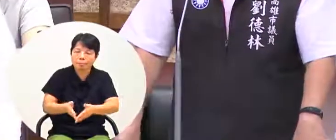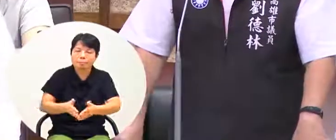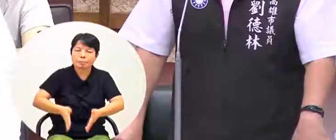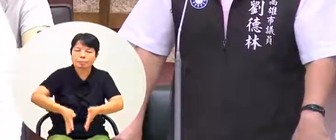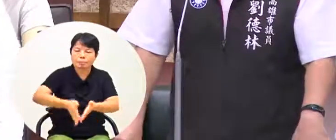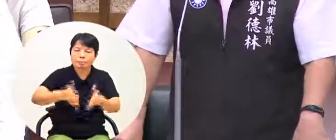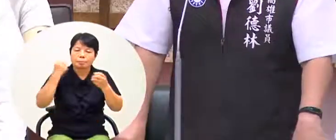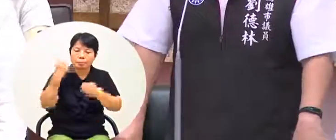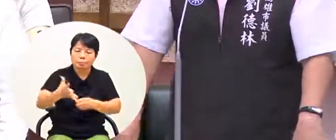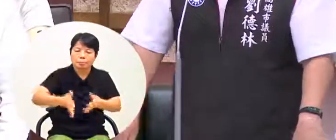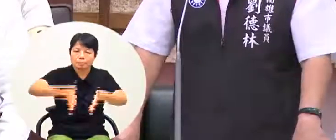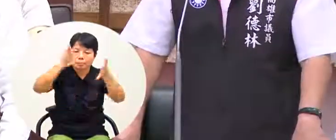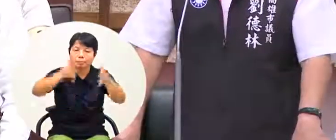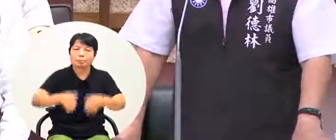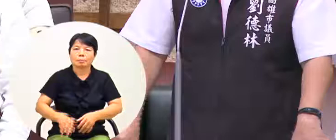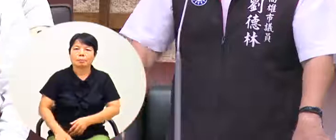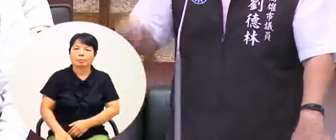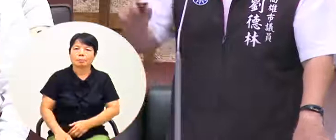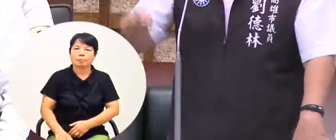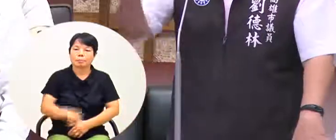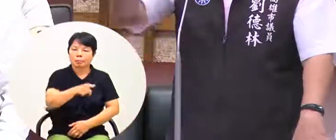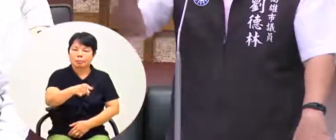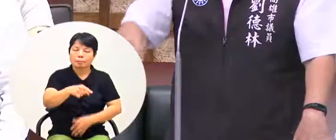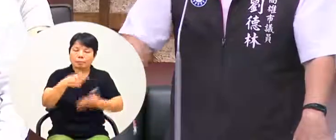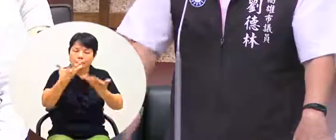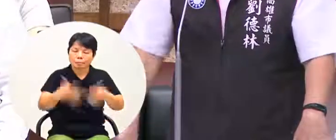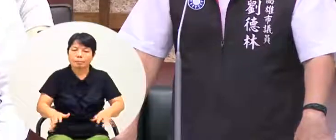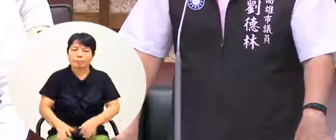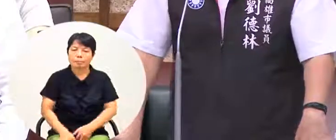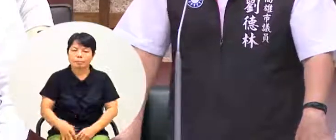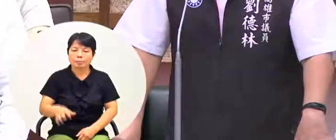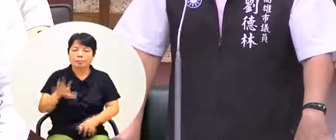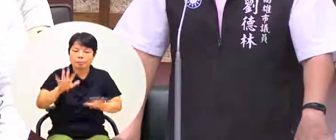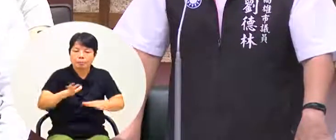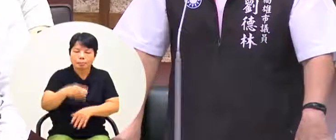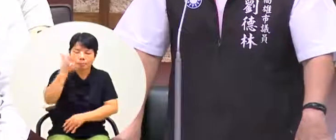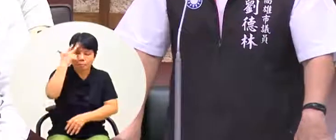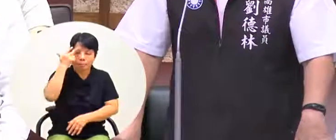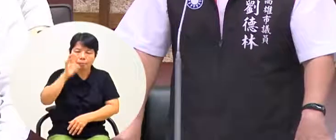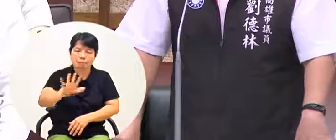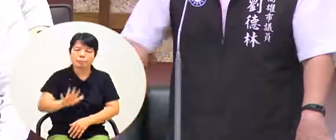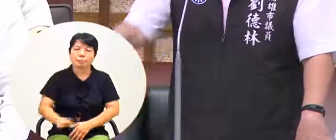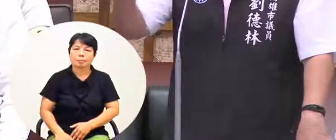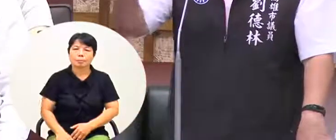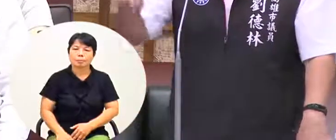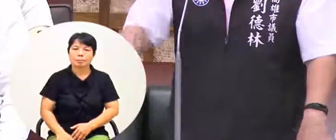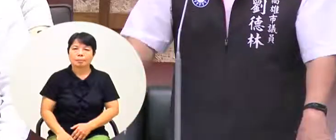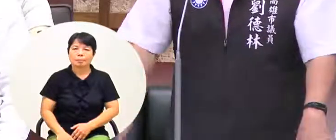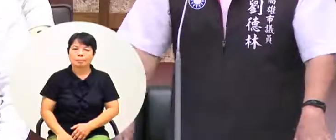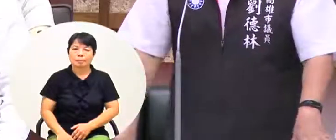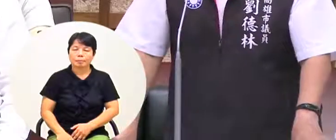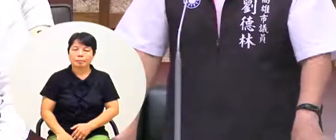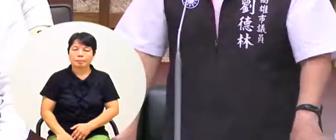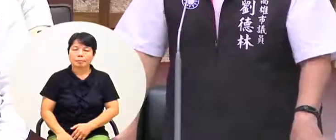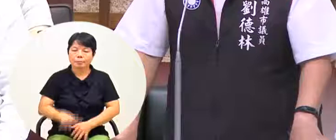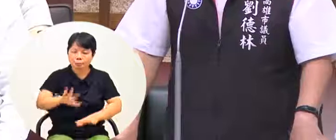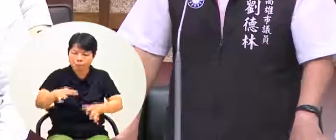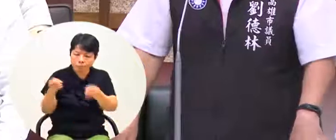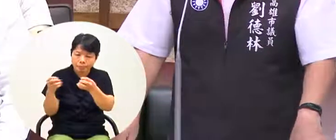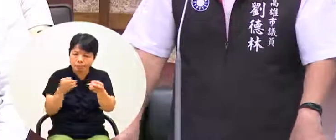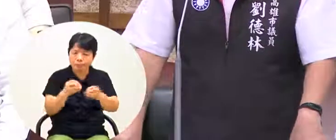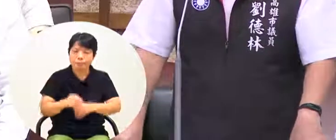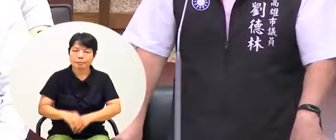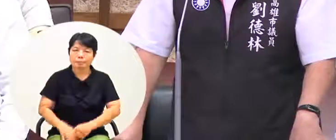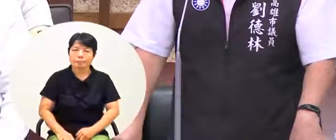我知道你很多现有的坚持，我希望透过我们今天的一个讨论，你这个有的时候坚持可以